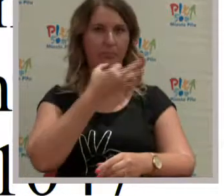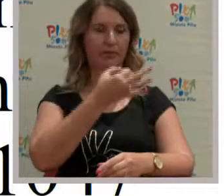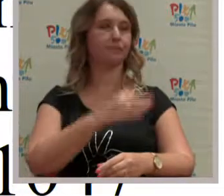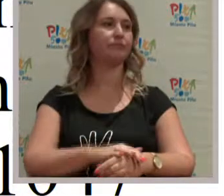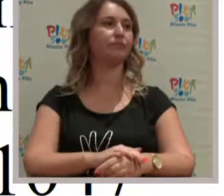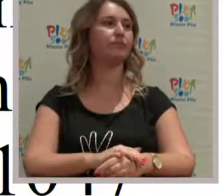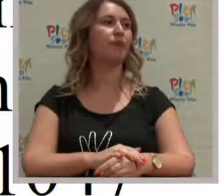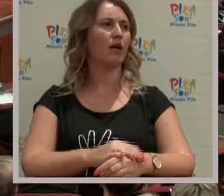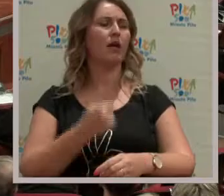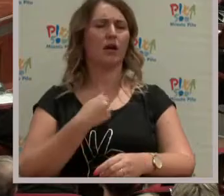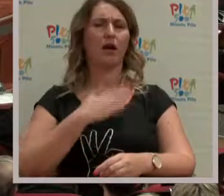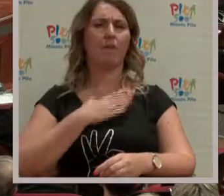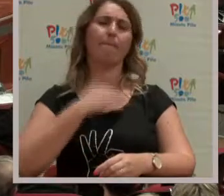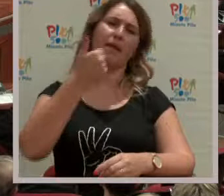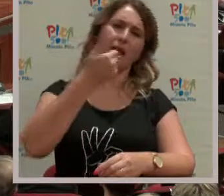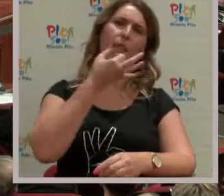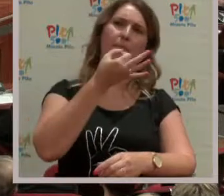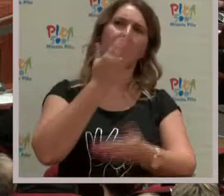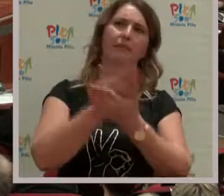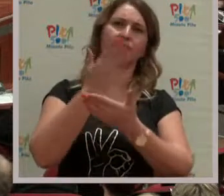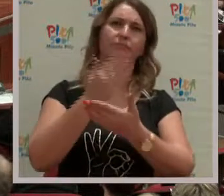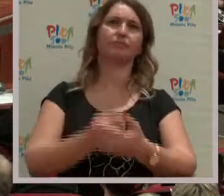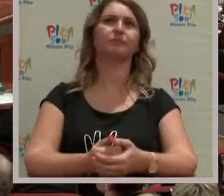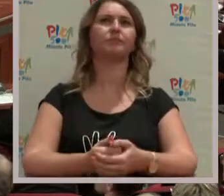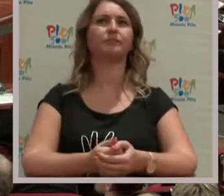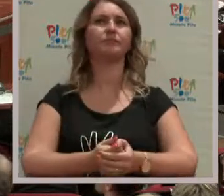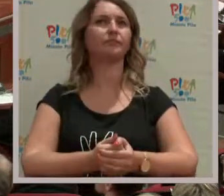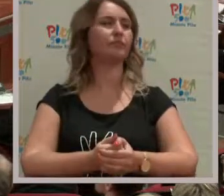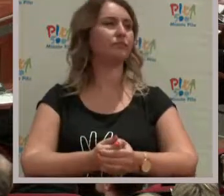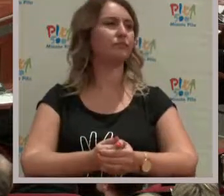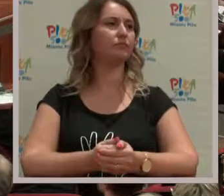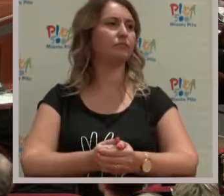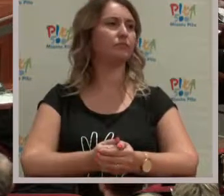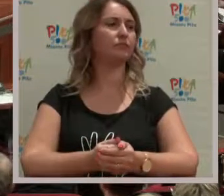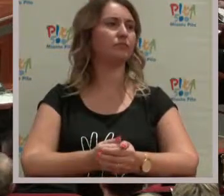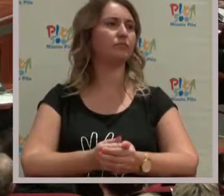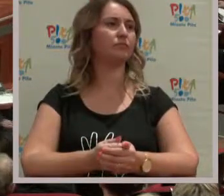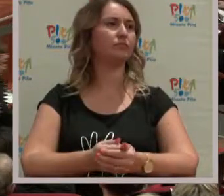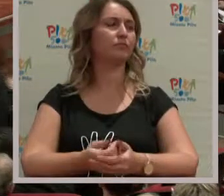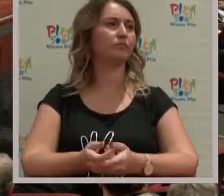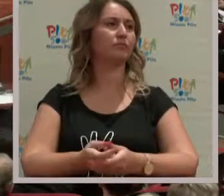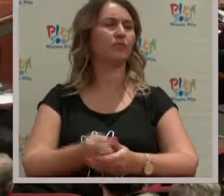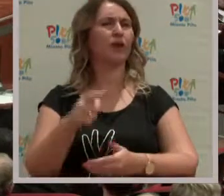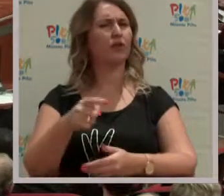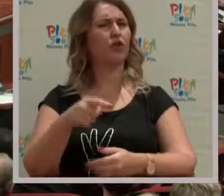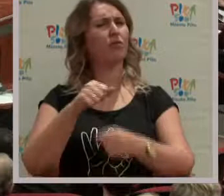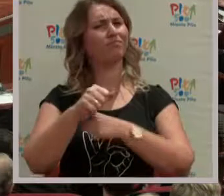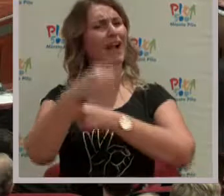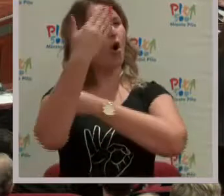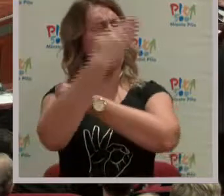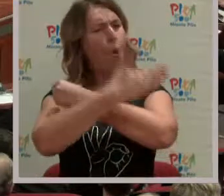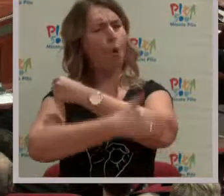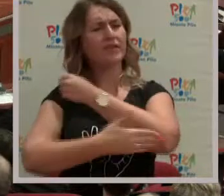Ja z jednym bardzo konkretnym pytaniem. Panie Prezydencie, to technicznie chyba ostatnia nasza sesja, taka